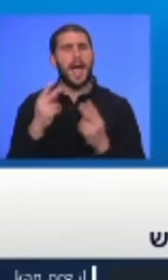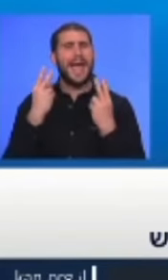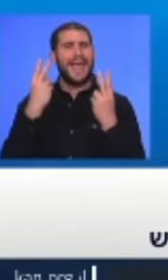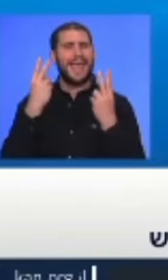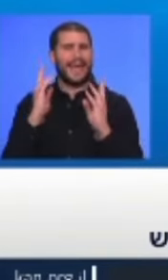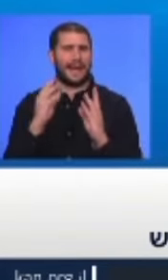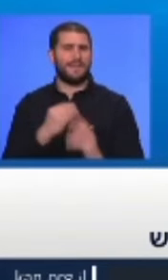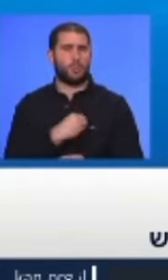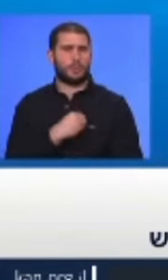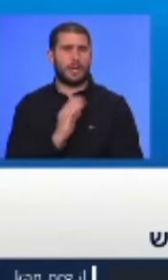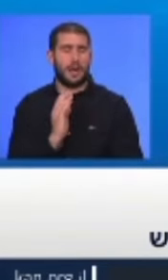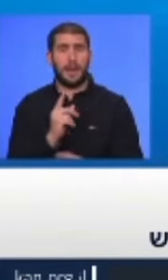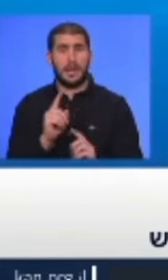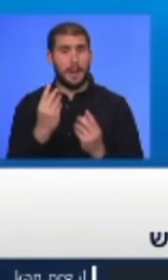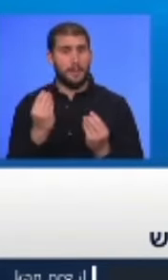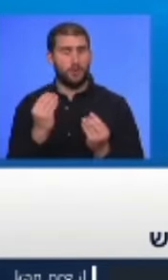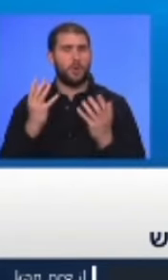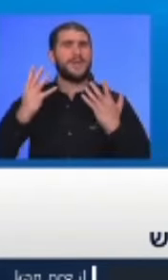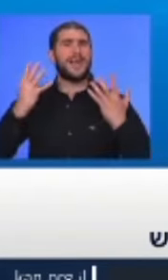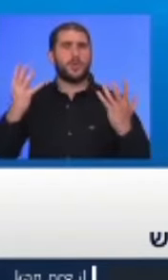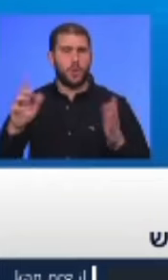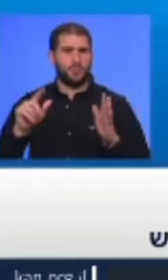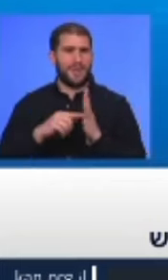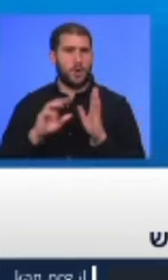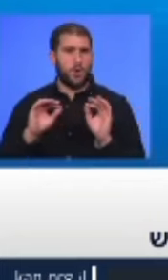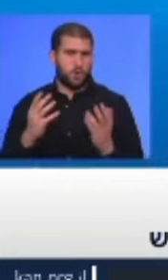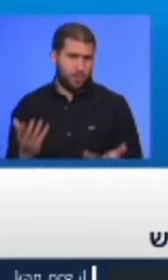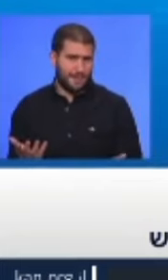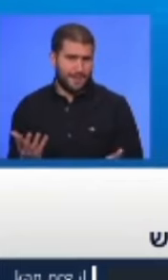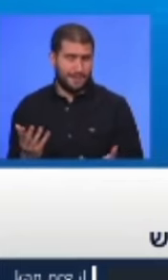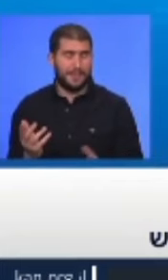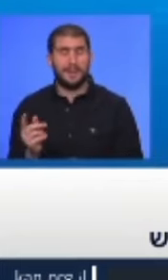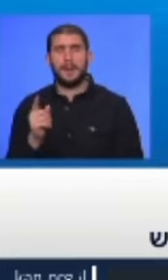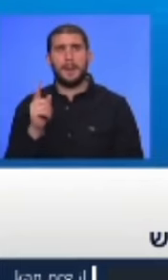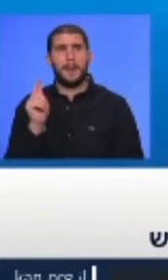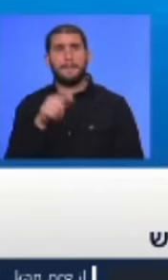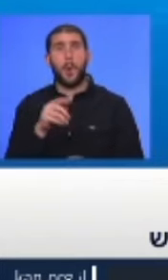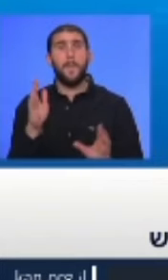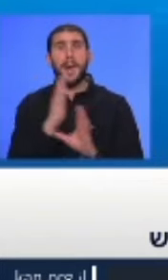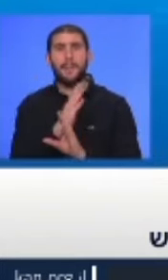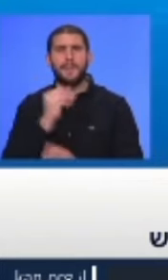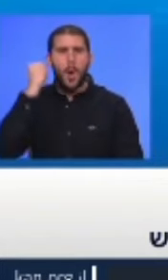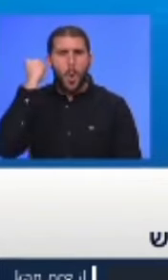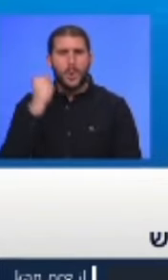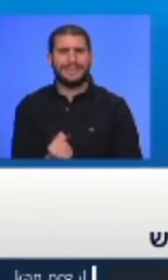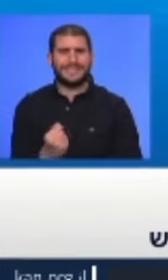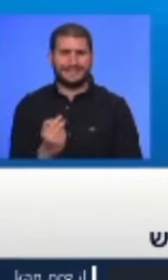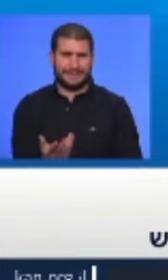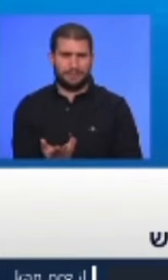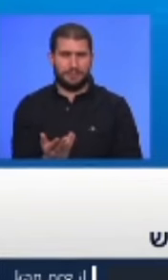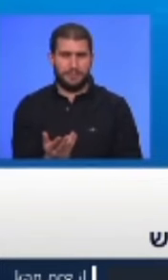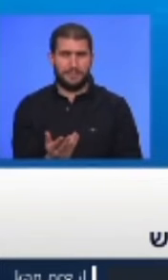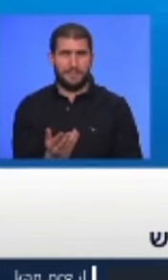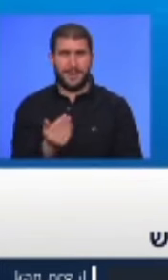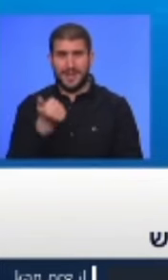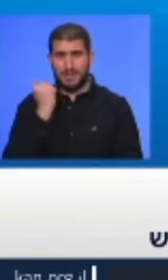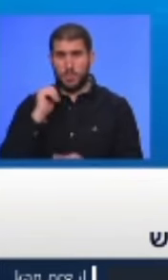מוסר. קרה פה משהו גרנדיוזי ב7 באוקטובר. באו מחבלים רצחניים. אתמול ישב